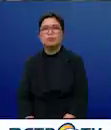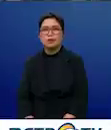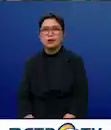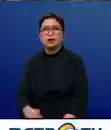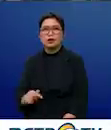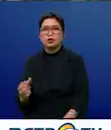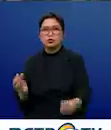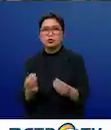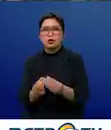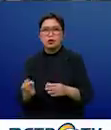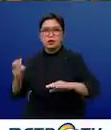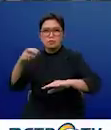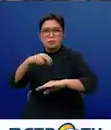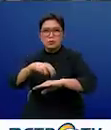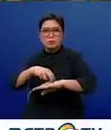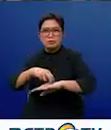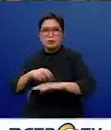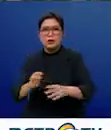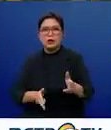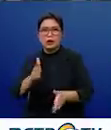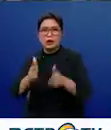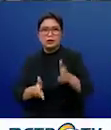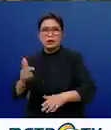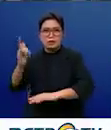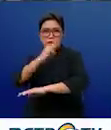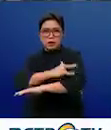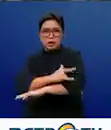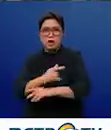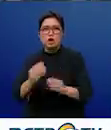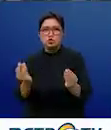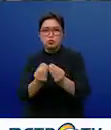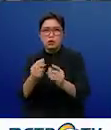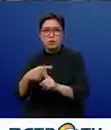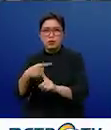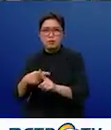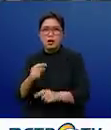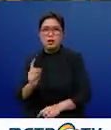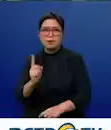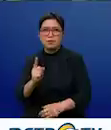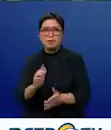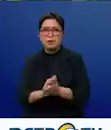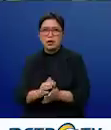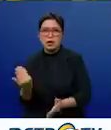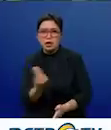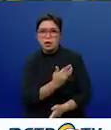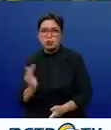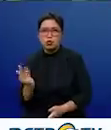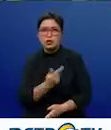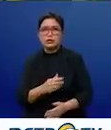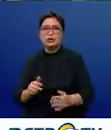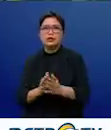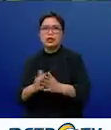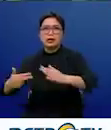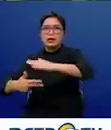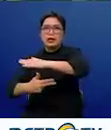Pemirsa, jumlah penumpang kereta bandara mengalami peningkatan seiring dengan beroperasinya kereta moda raya terpadu atau MRT. Penumpang yang